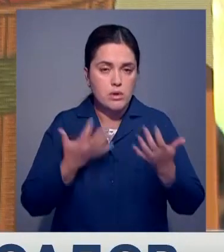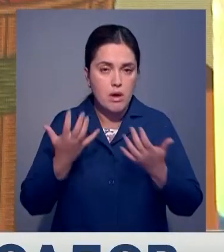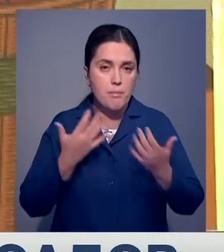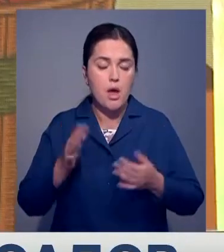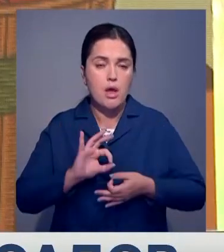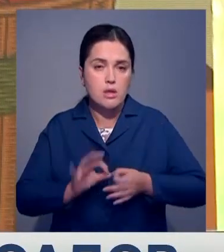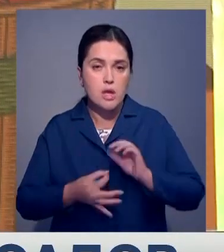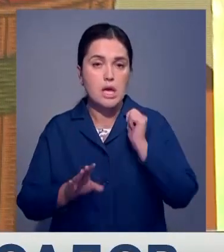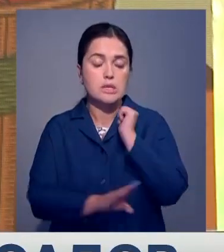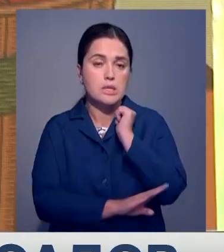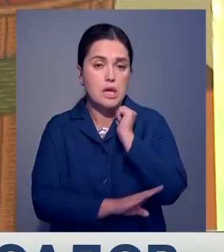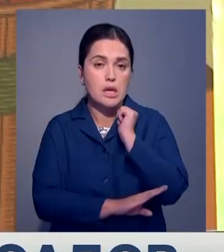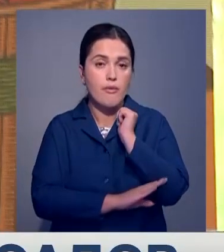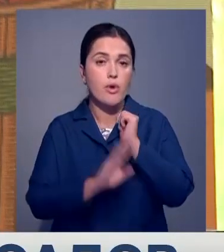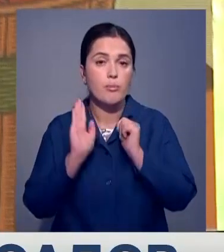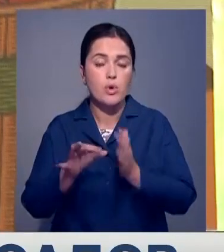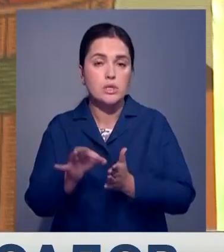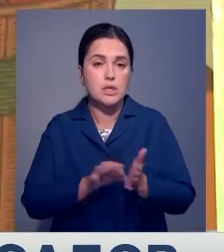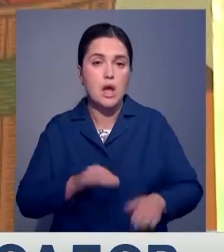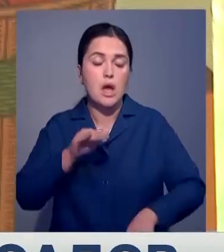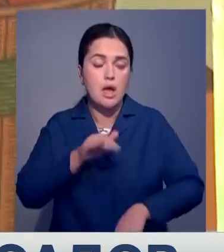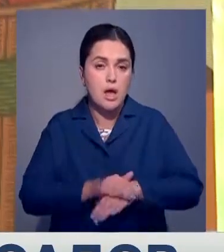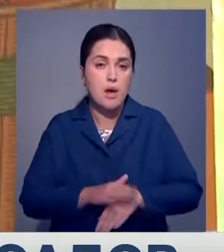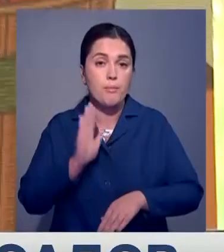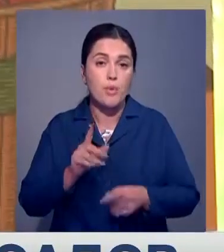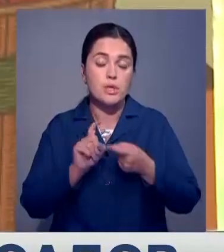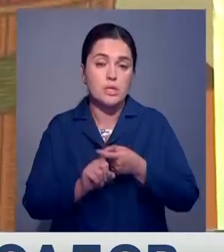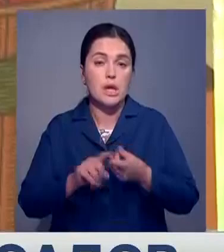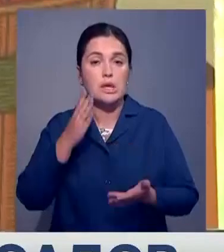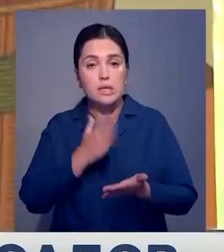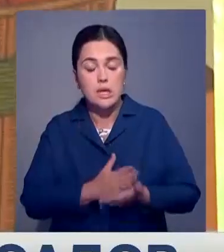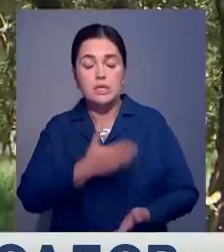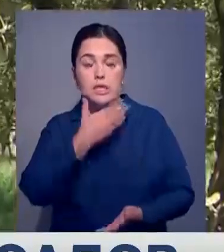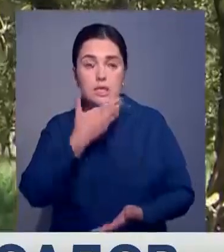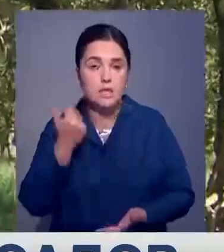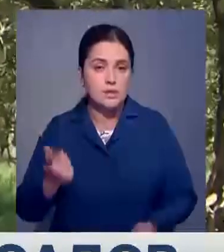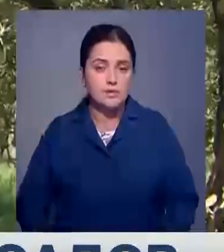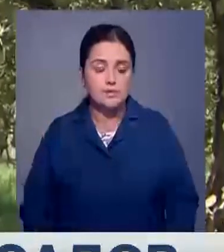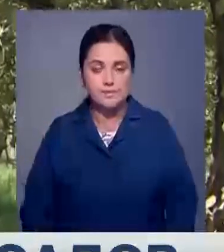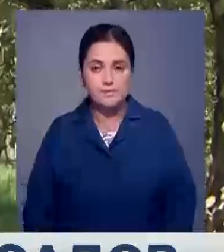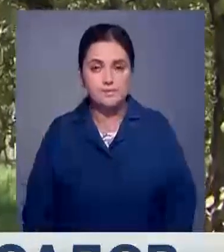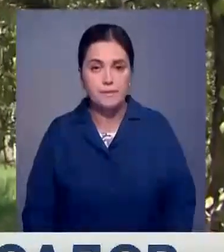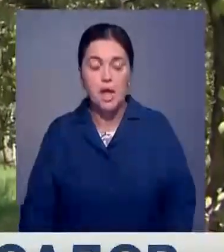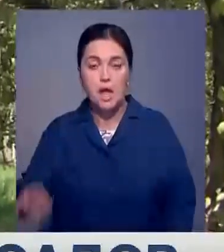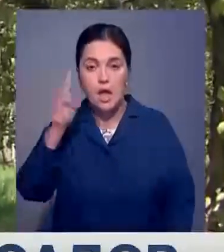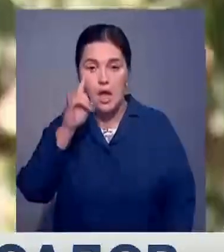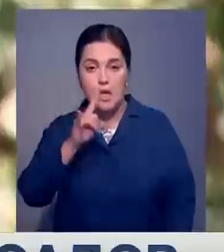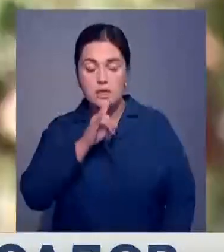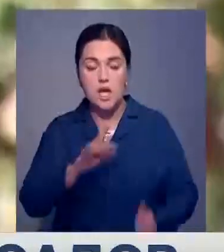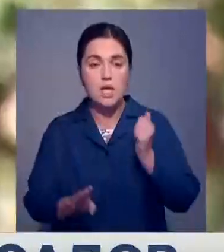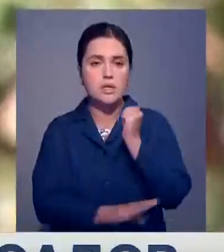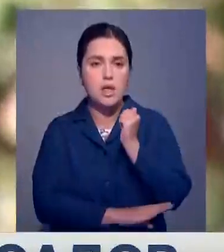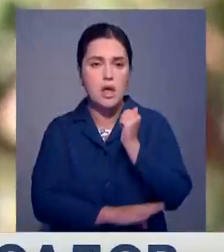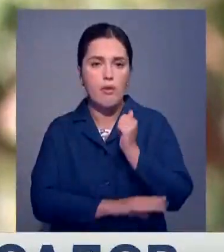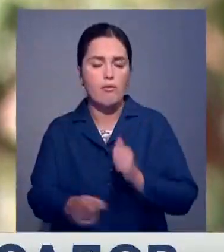Эту работу ученые университета проводят уже совместно с Корнельским университетом. Казахстанская дичка – прародительница